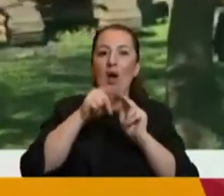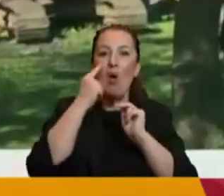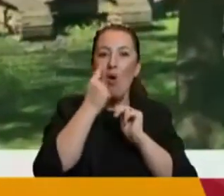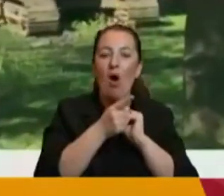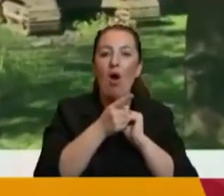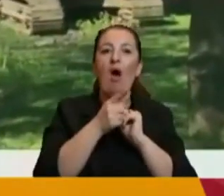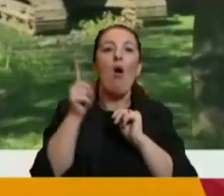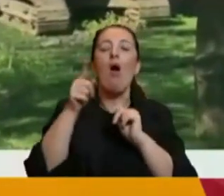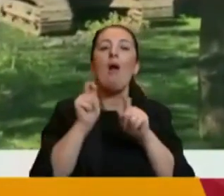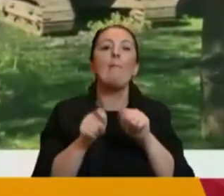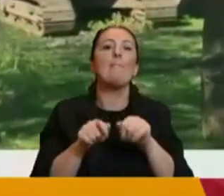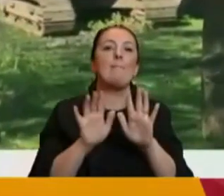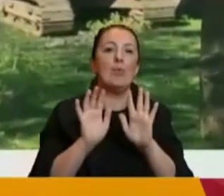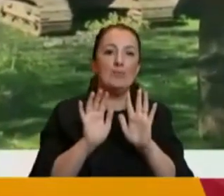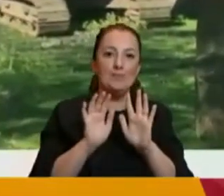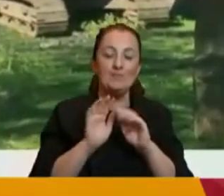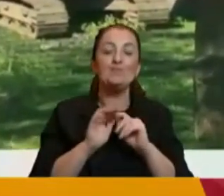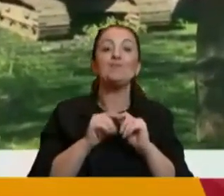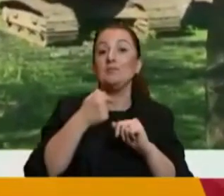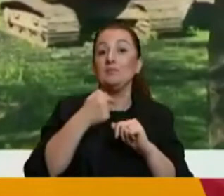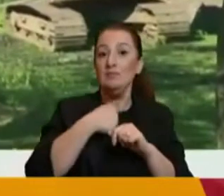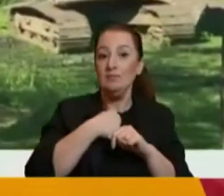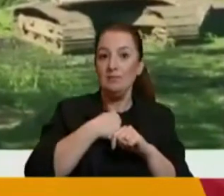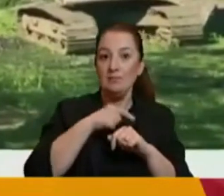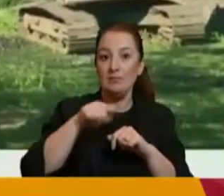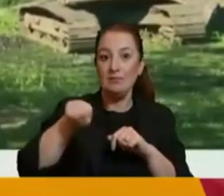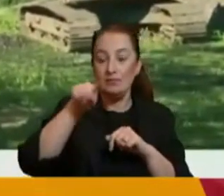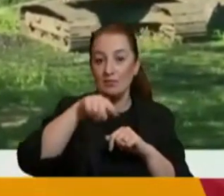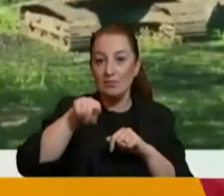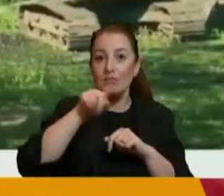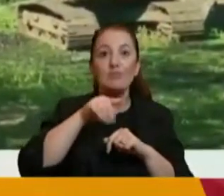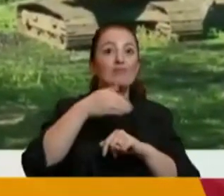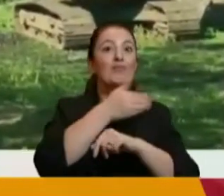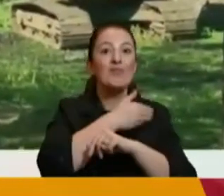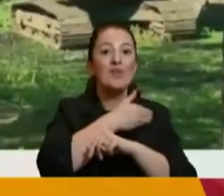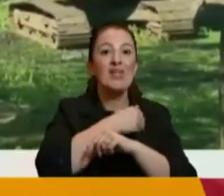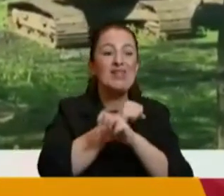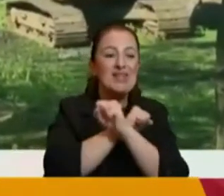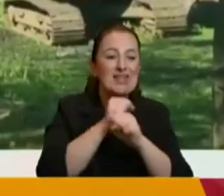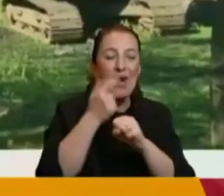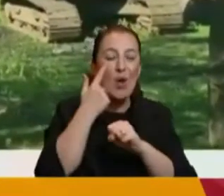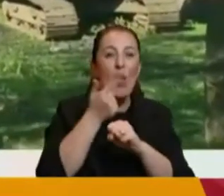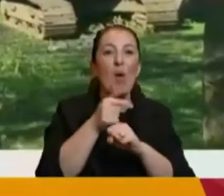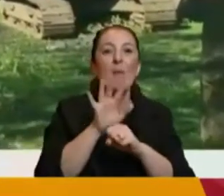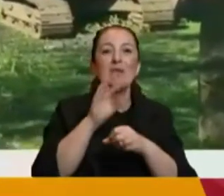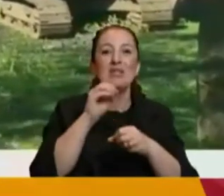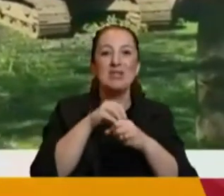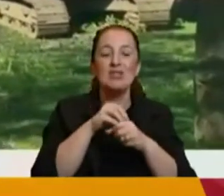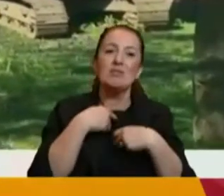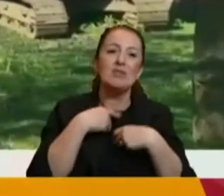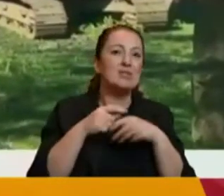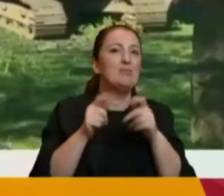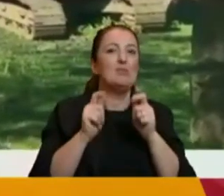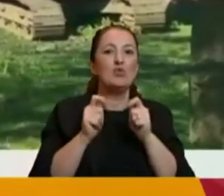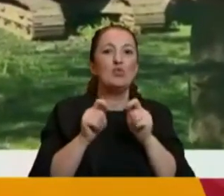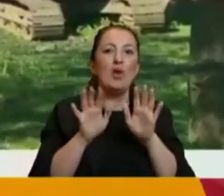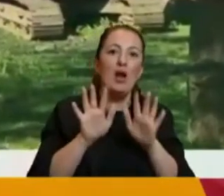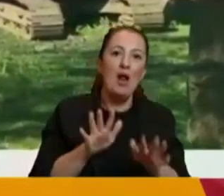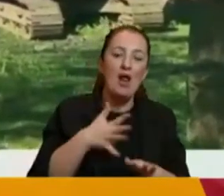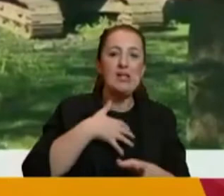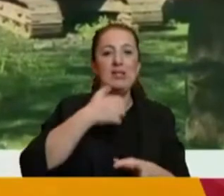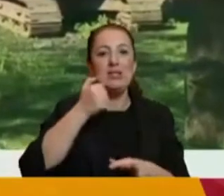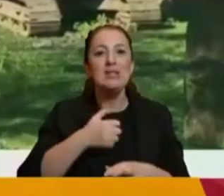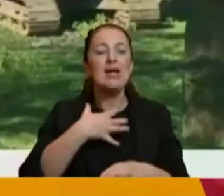yağ açmıyor Dolayısıyla Biz oradaki vatandaşın mağdur olmaması için zorunlu olarak Kendi iş